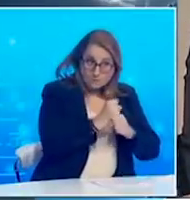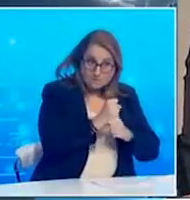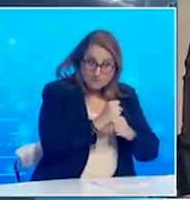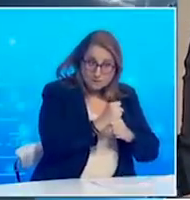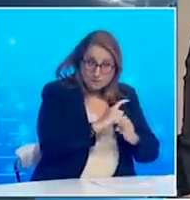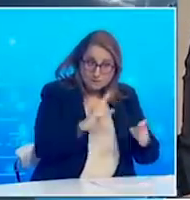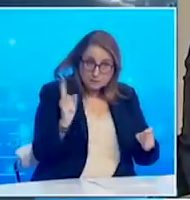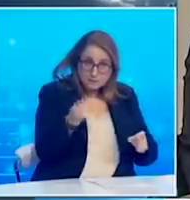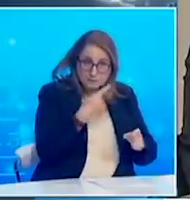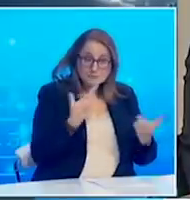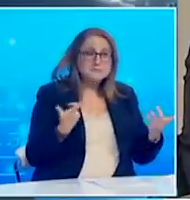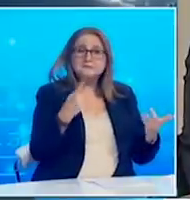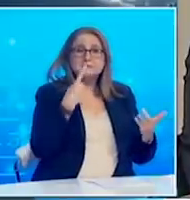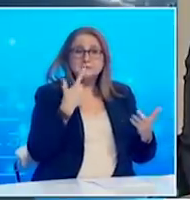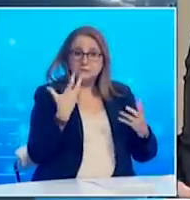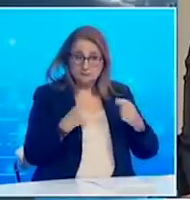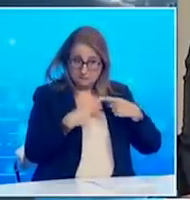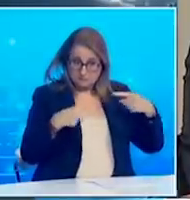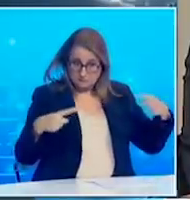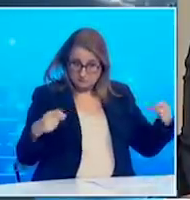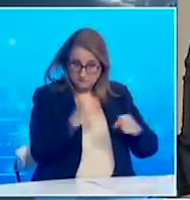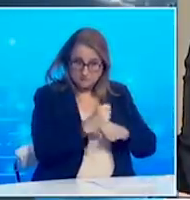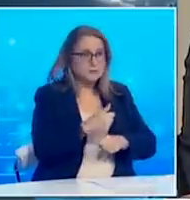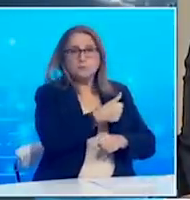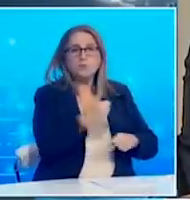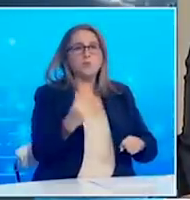σε το στρατηγικό απόθεμα που λέτε.